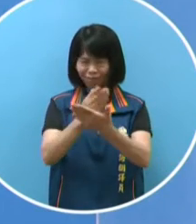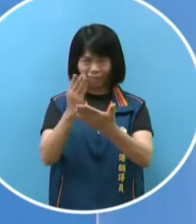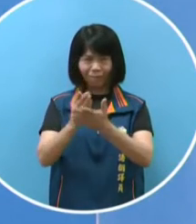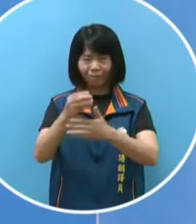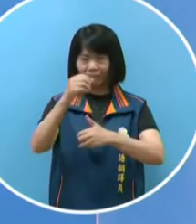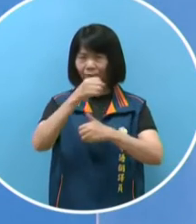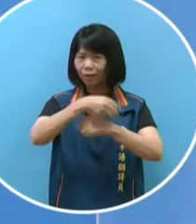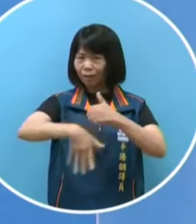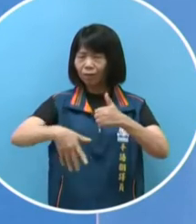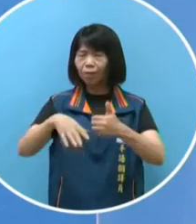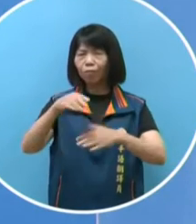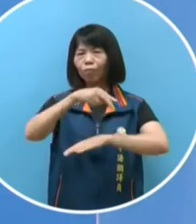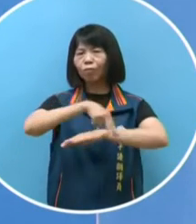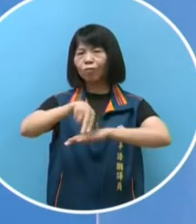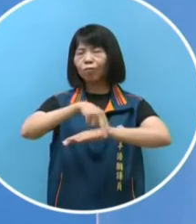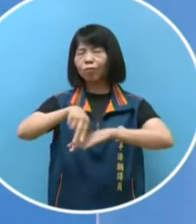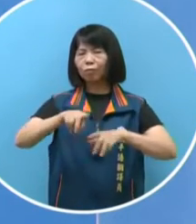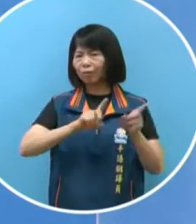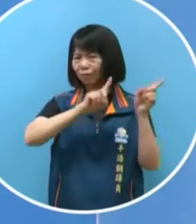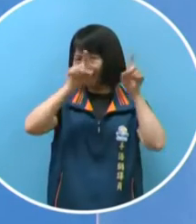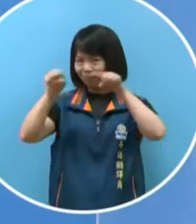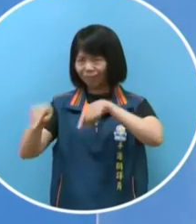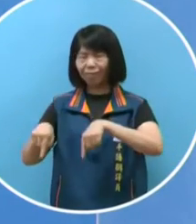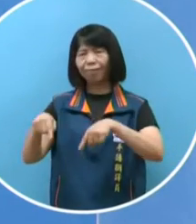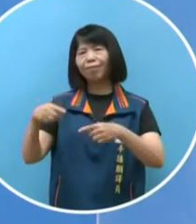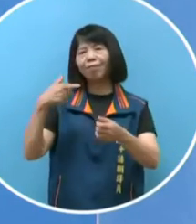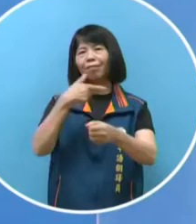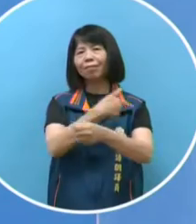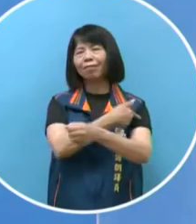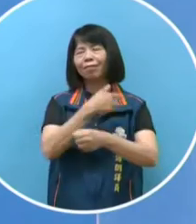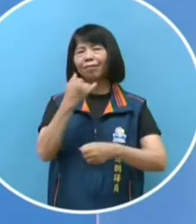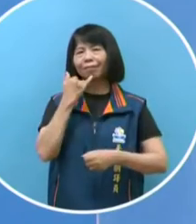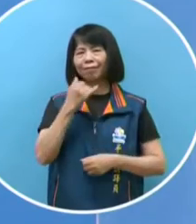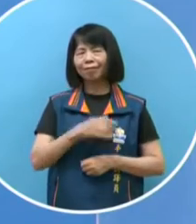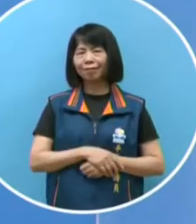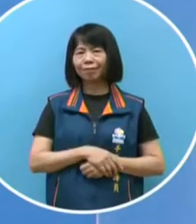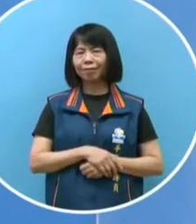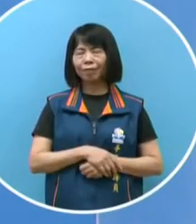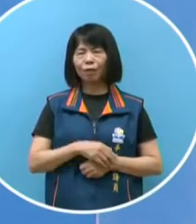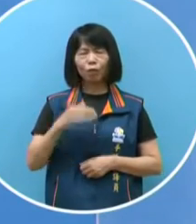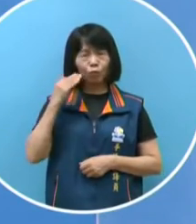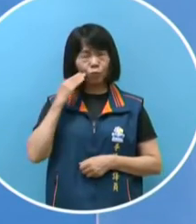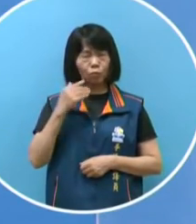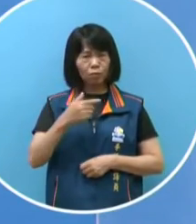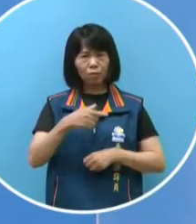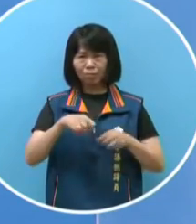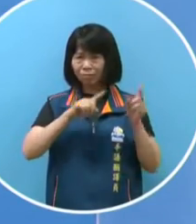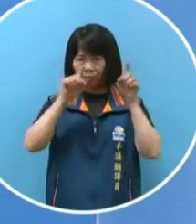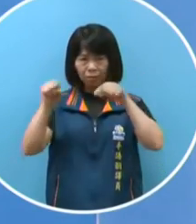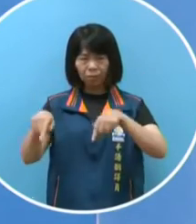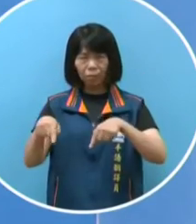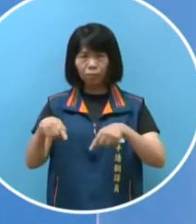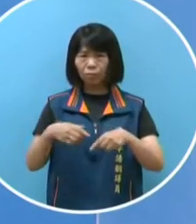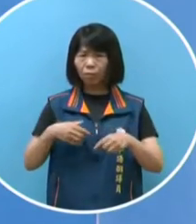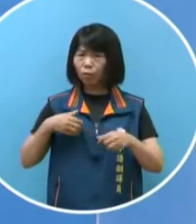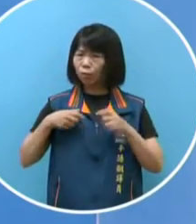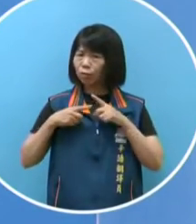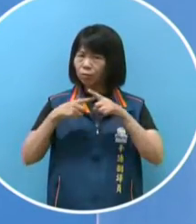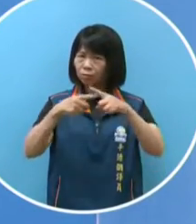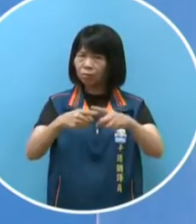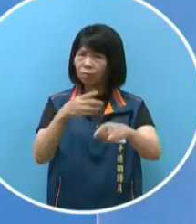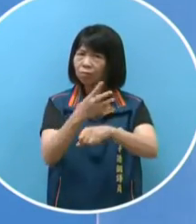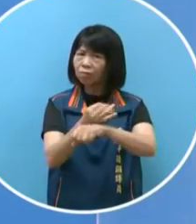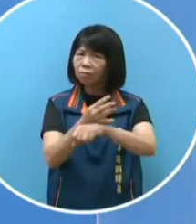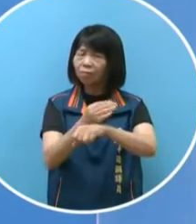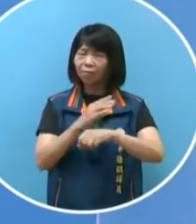上好，我们的规划上都是全天。那时候就有乡亲想说，好，那我全天到底什么时候去打针？那